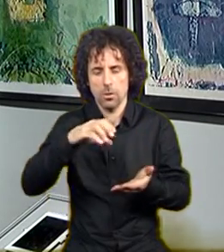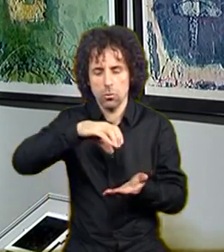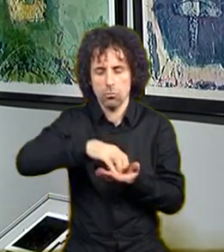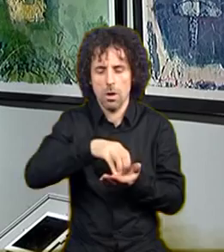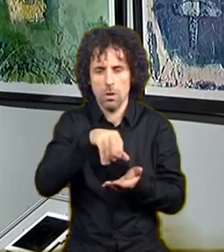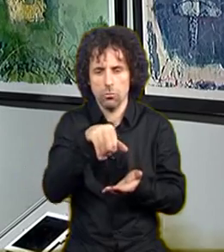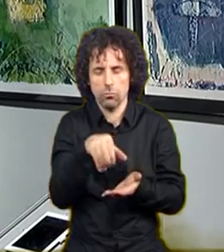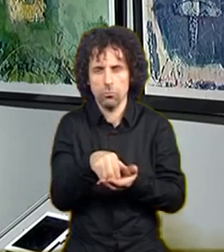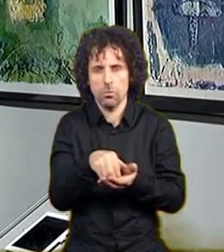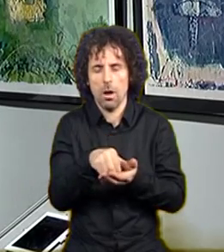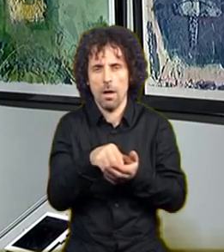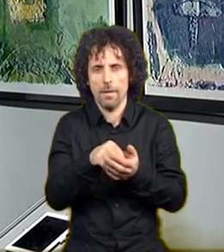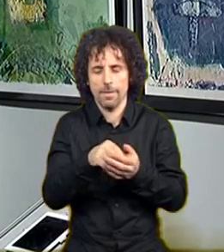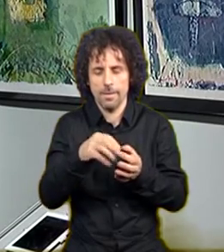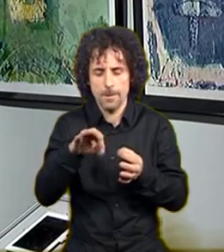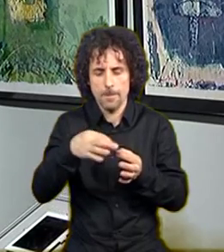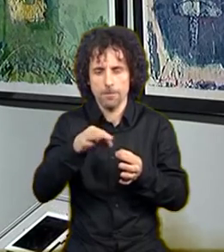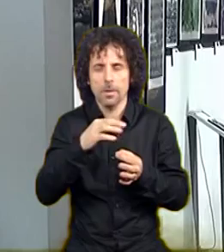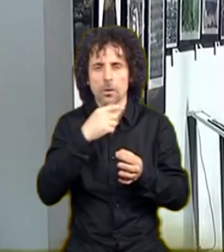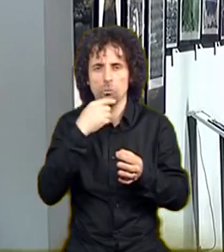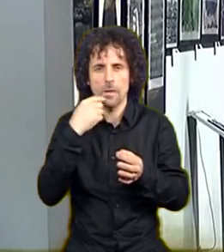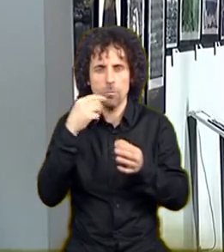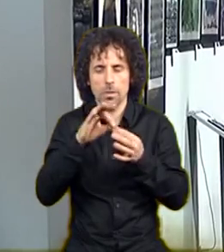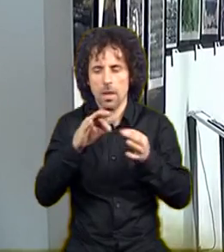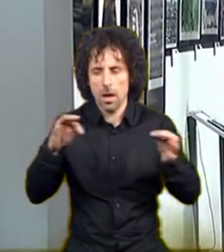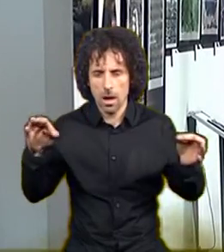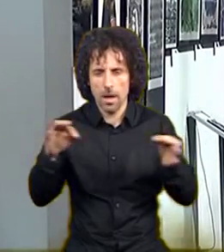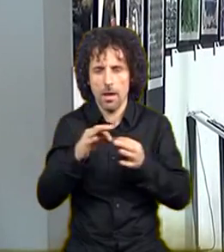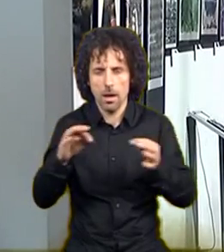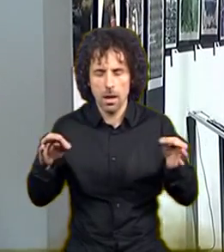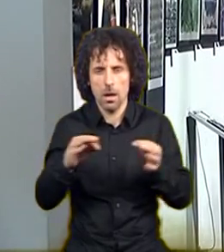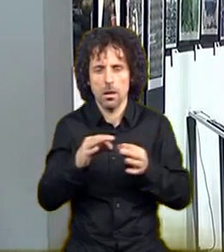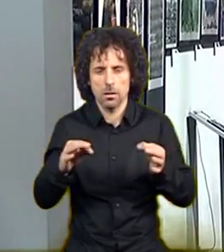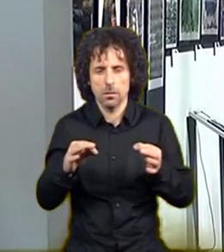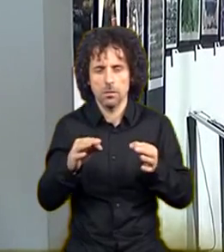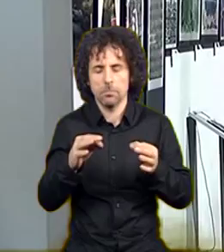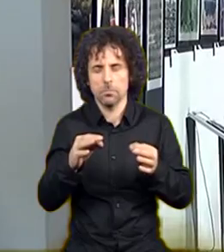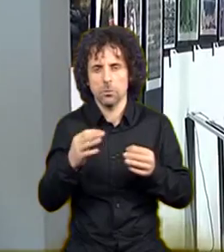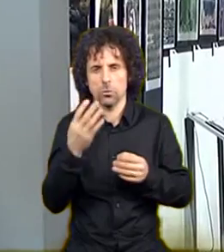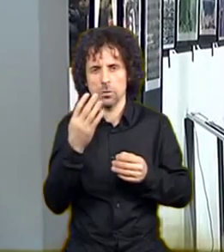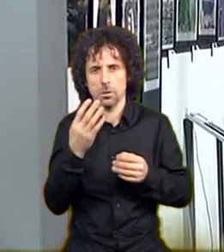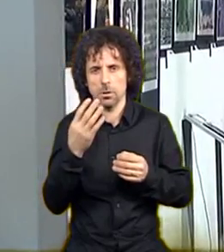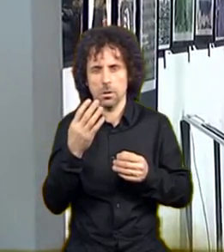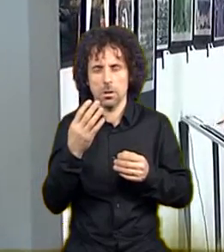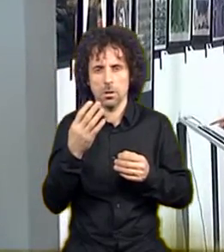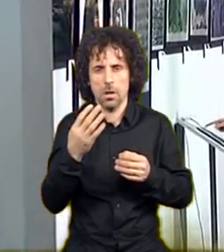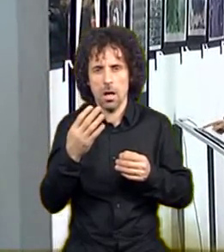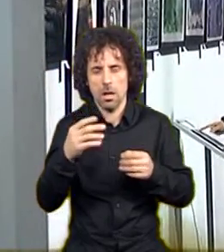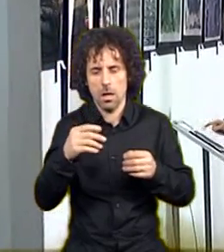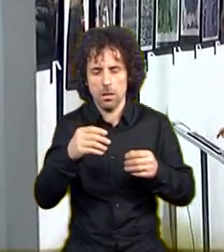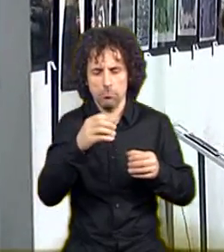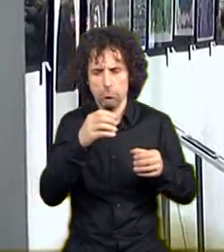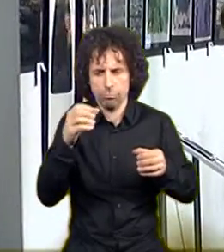to sześcian upleciony z czerwonej włóczki, który jest zainstalowany na czterech